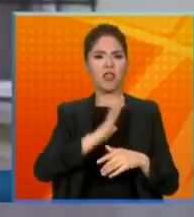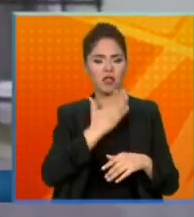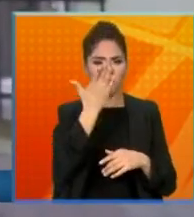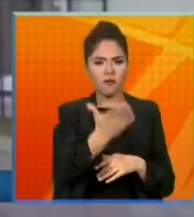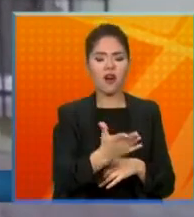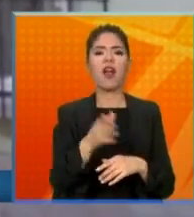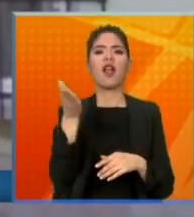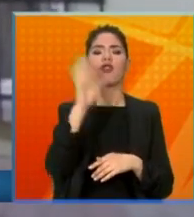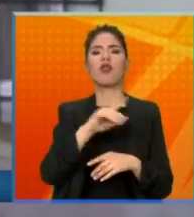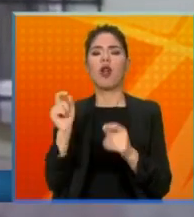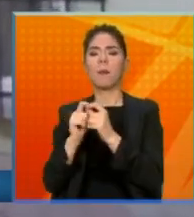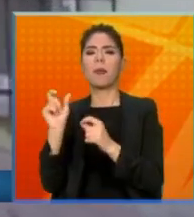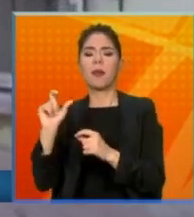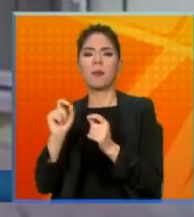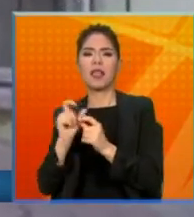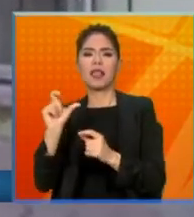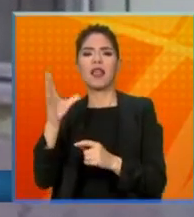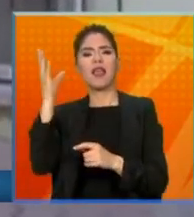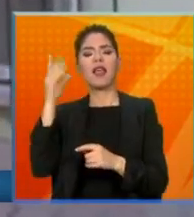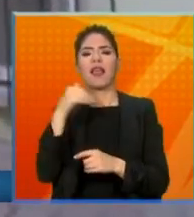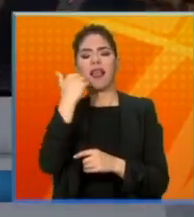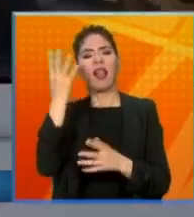Zaten yaşam biçimimiz bu bizim.